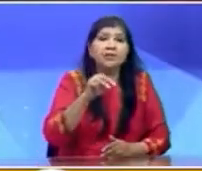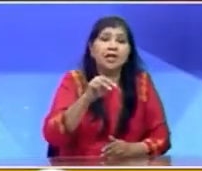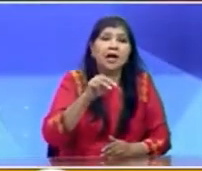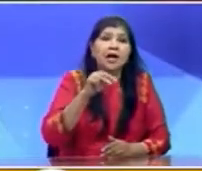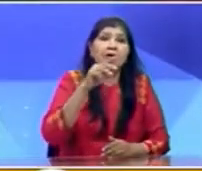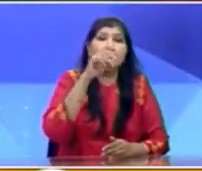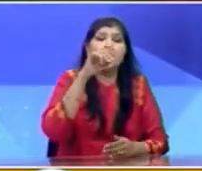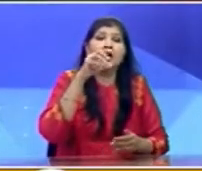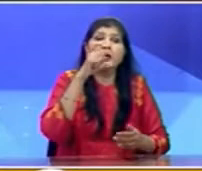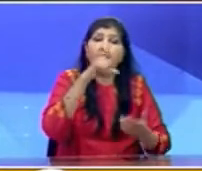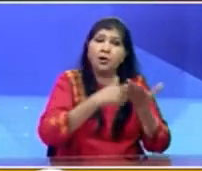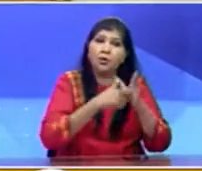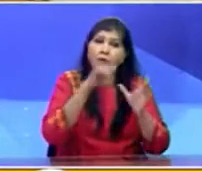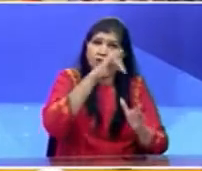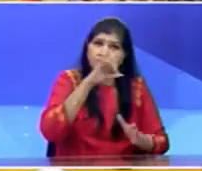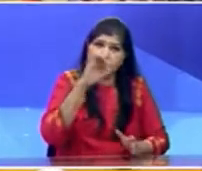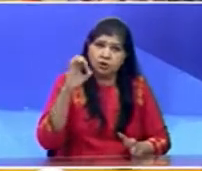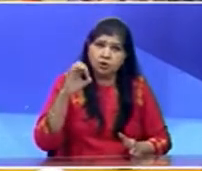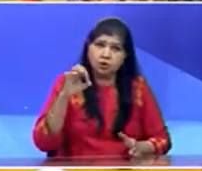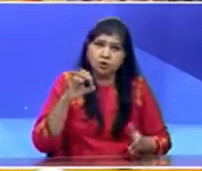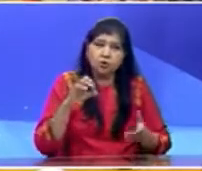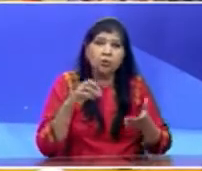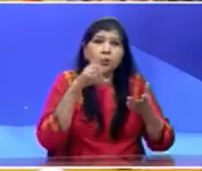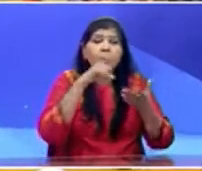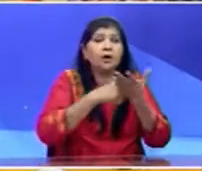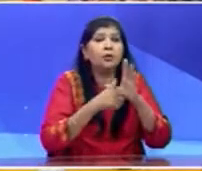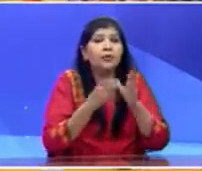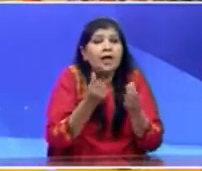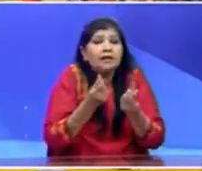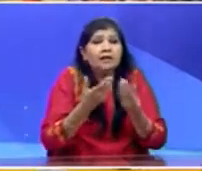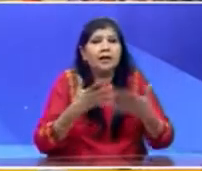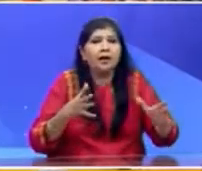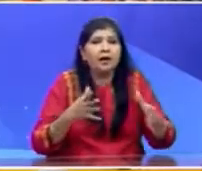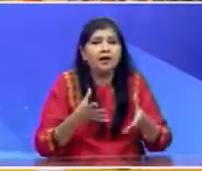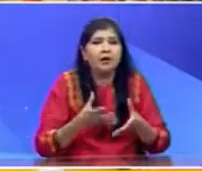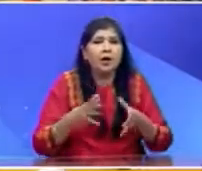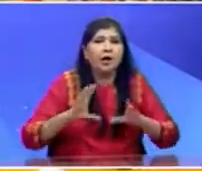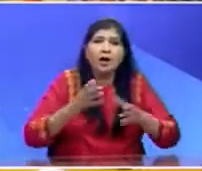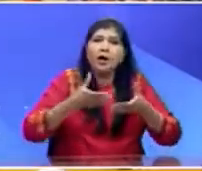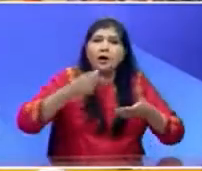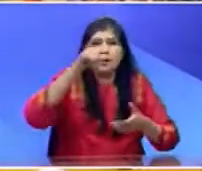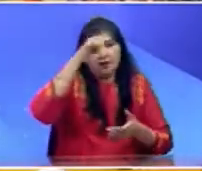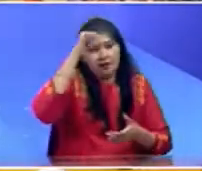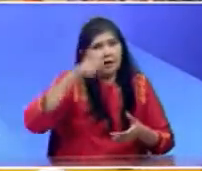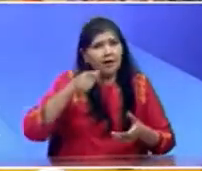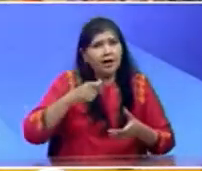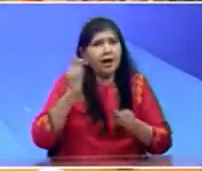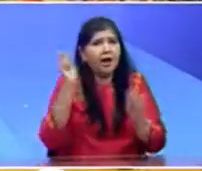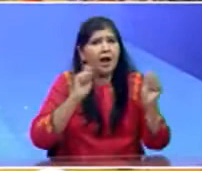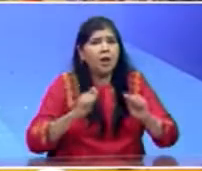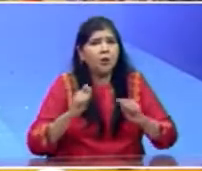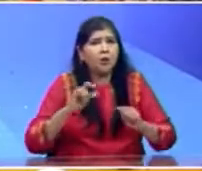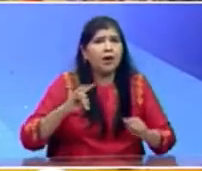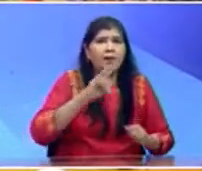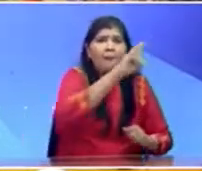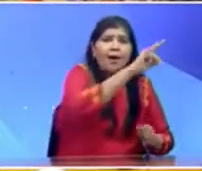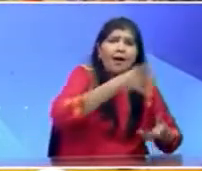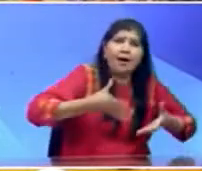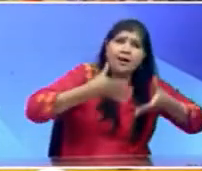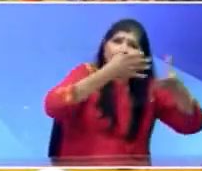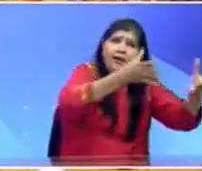2,600 करोड़ रुपए से अधिक के खिलौनों को विदेशों में निर्यात किया है, जबकि